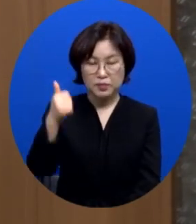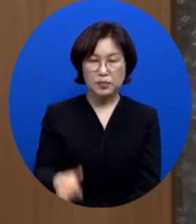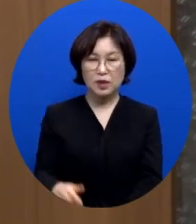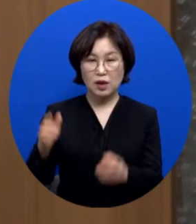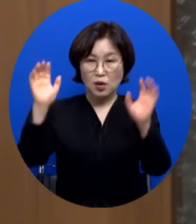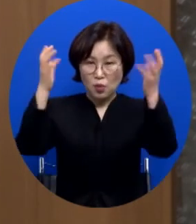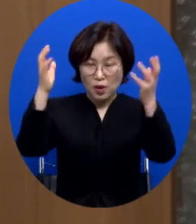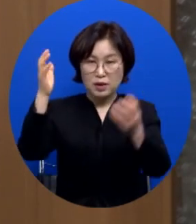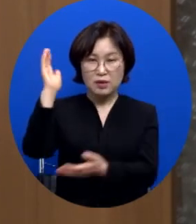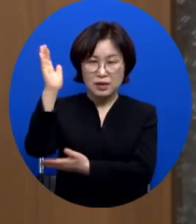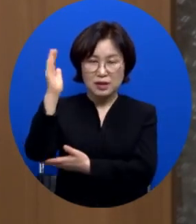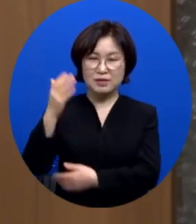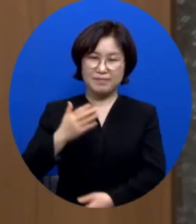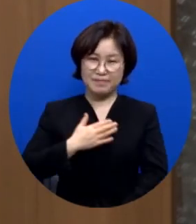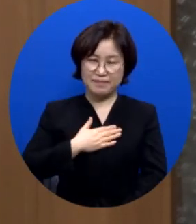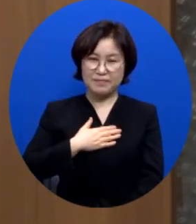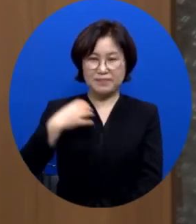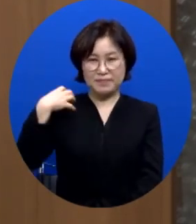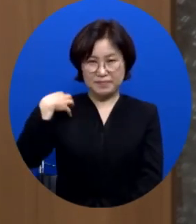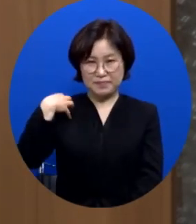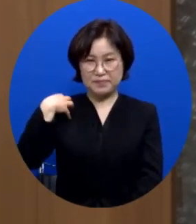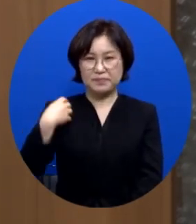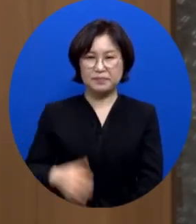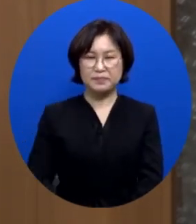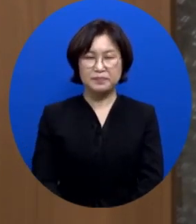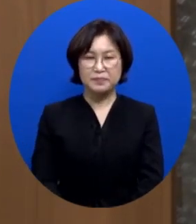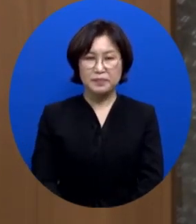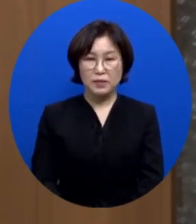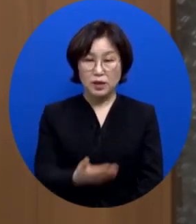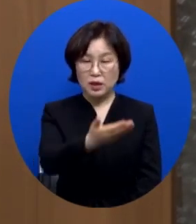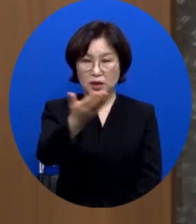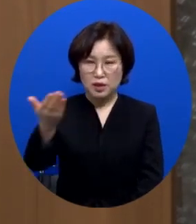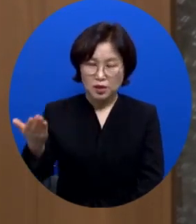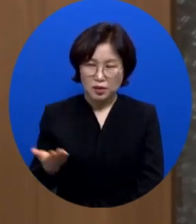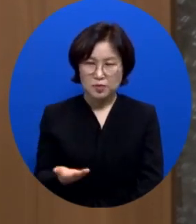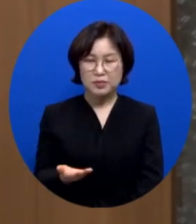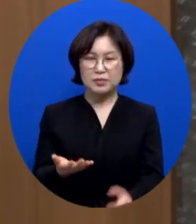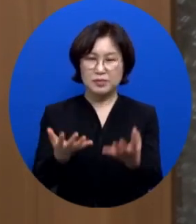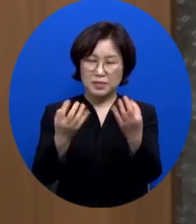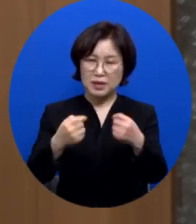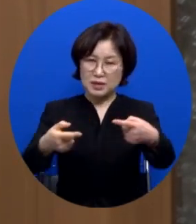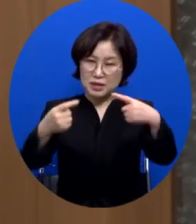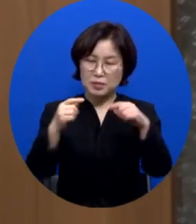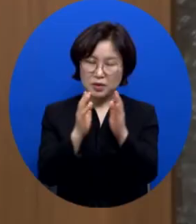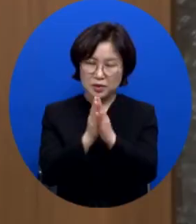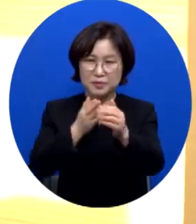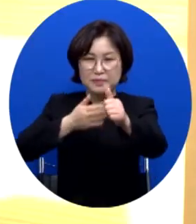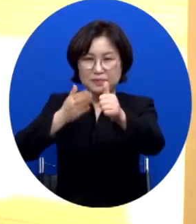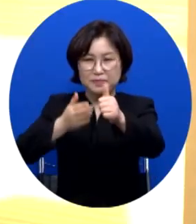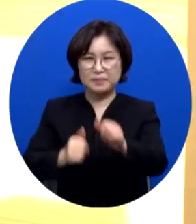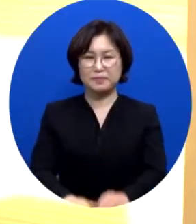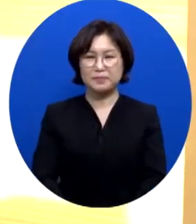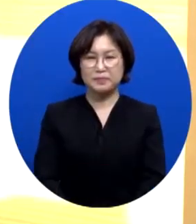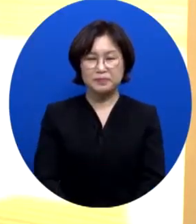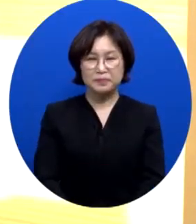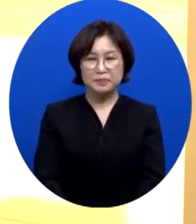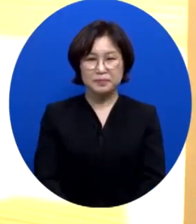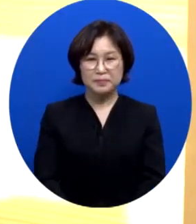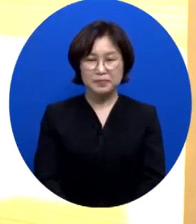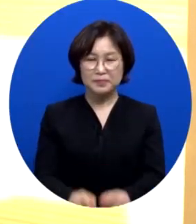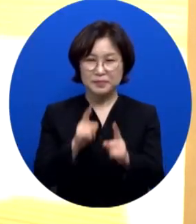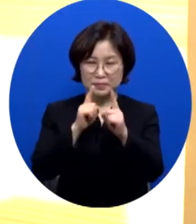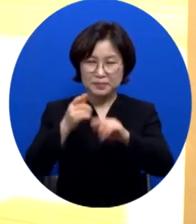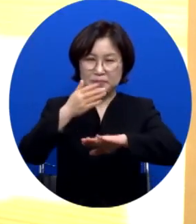환영사는 제가 주창했다 그래서 제가 인도하게 됩니다. 여러분들의 많은 참여와 기도를 부탁드립니다. 네, 오늘 말씀